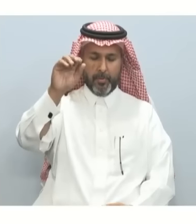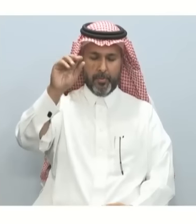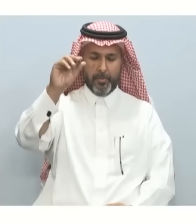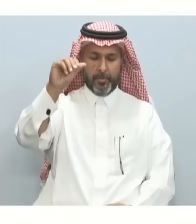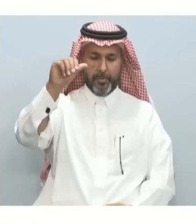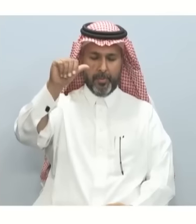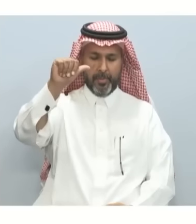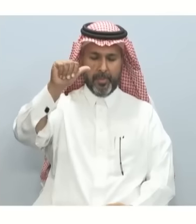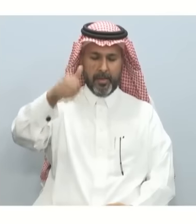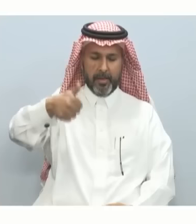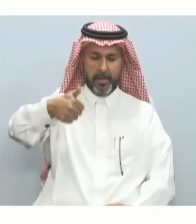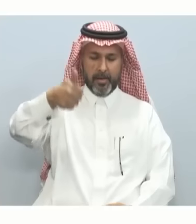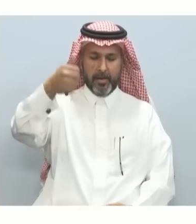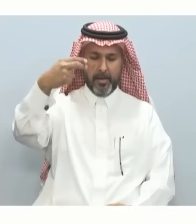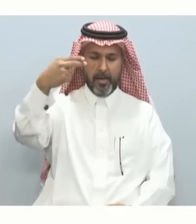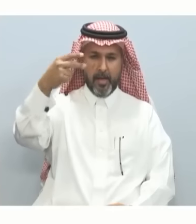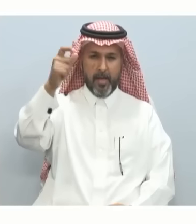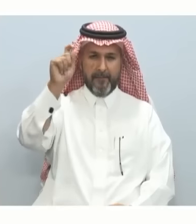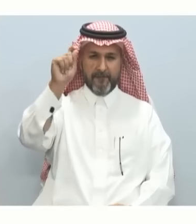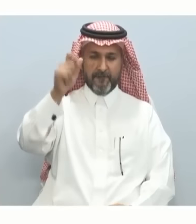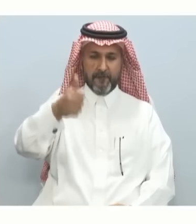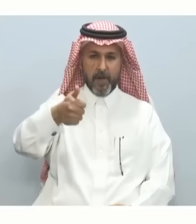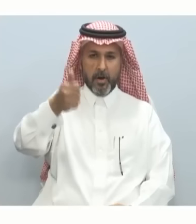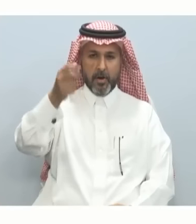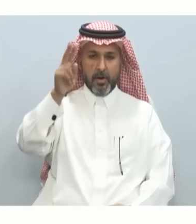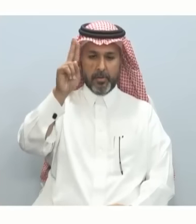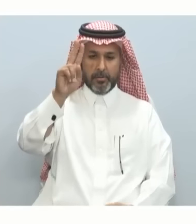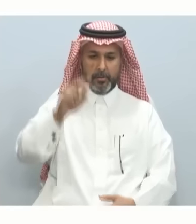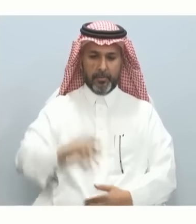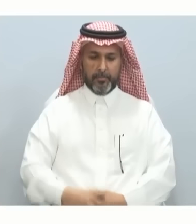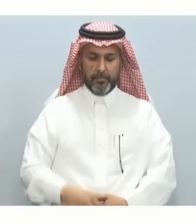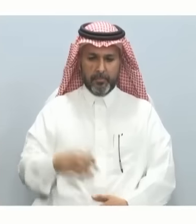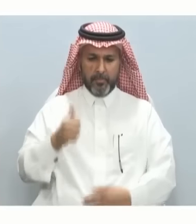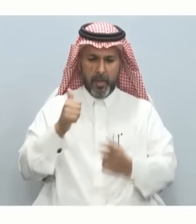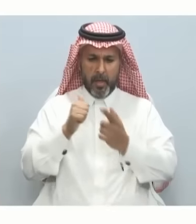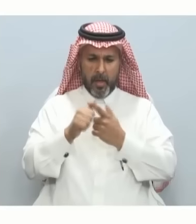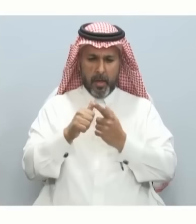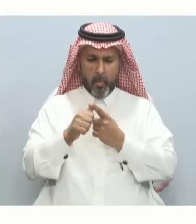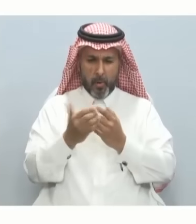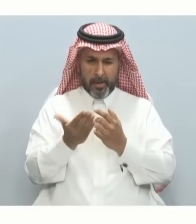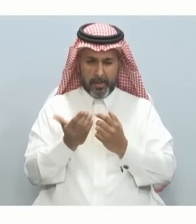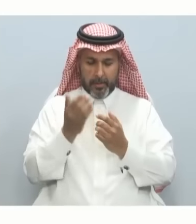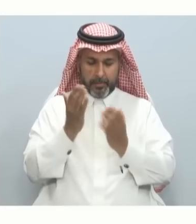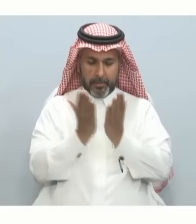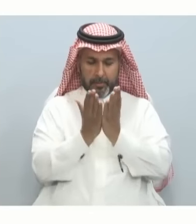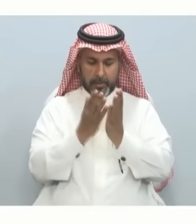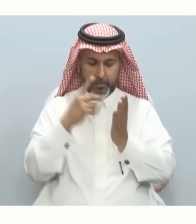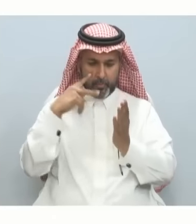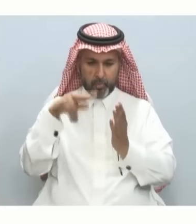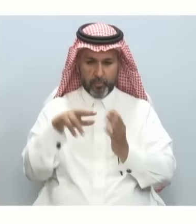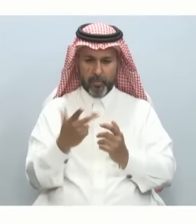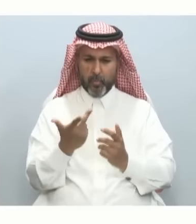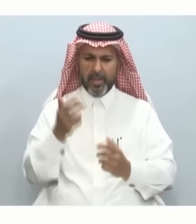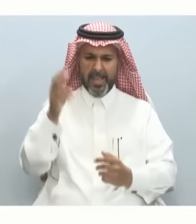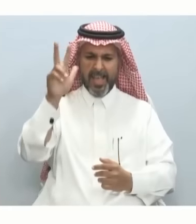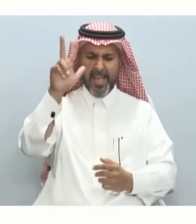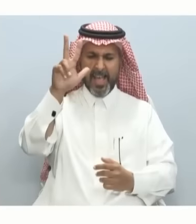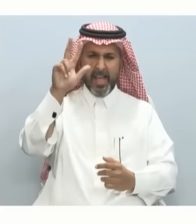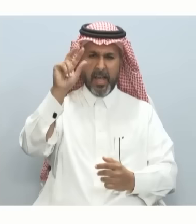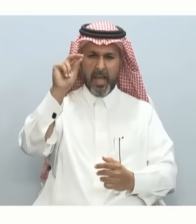الاستعداد وقبل ان نبدا به الاستعداد ابنائي وبناتي لدينا مفردات جديده المفرده الاولى القواسم المفرده